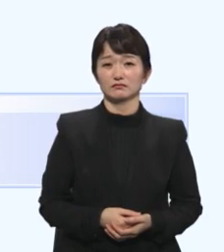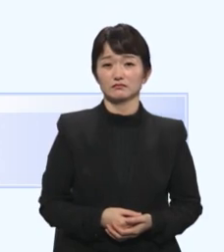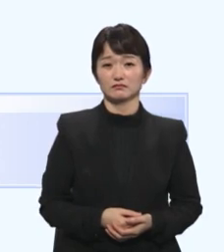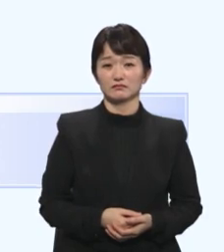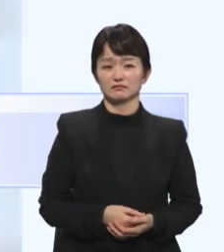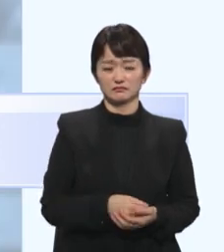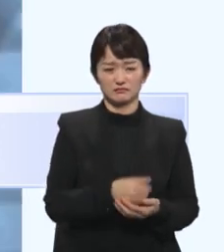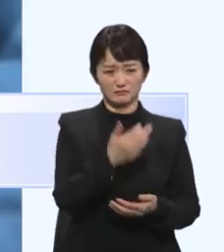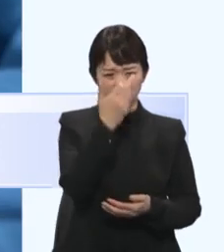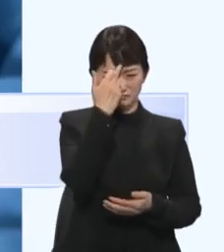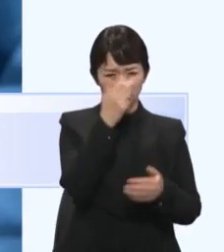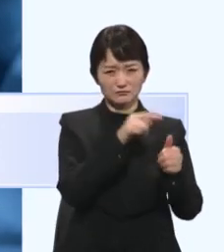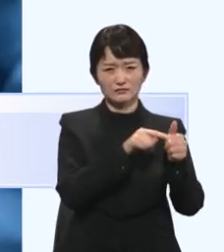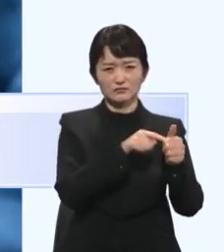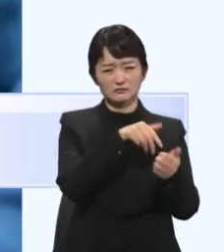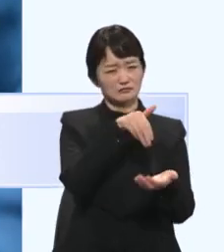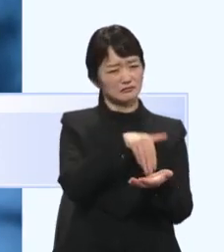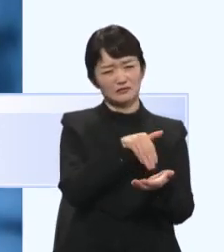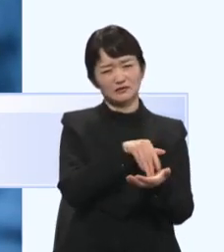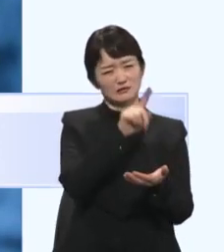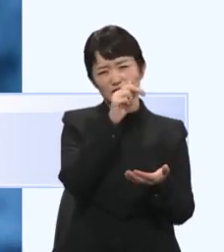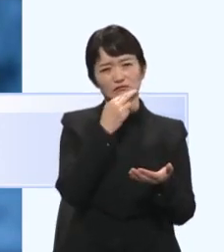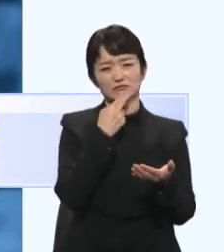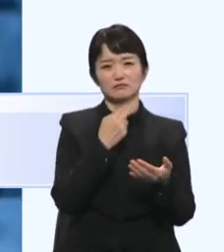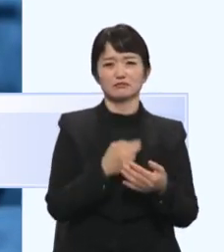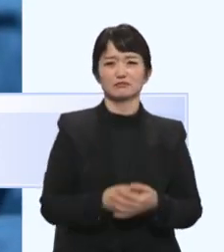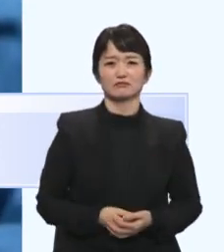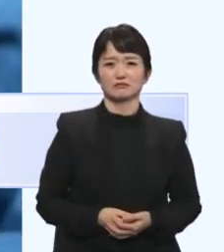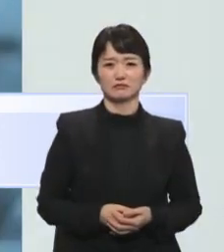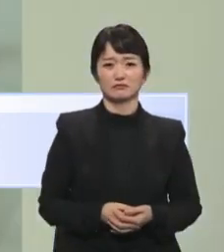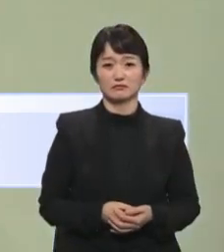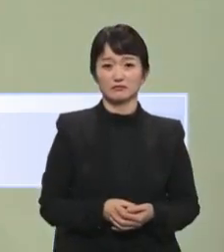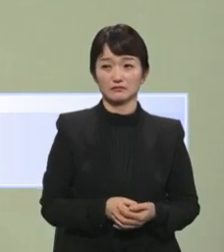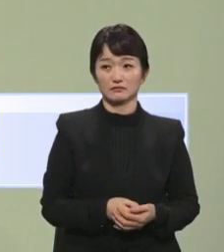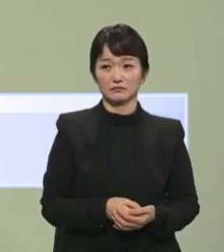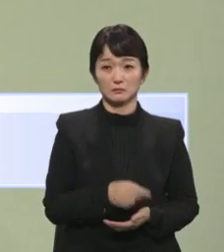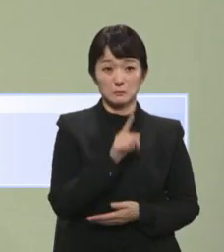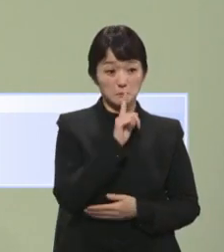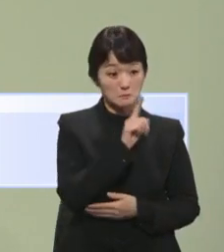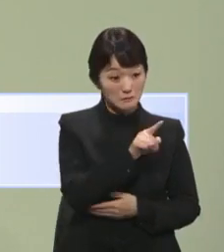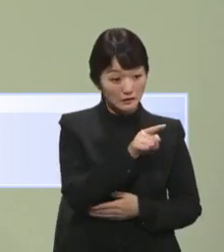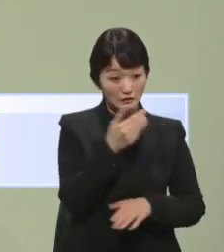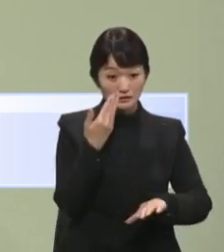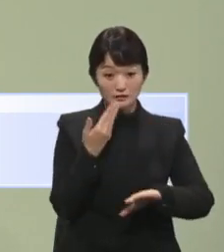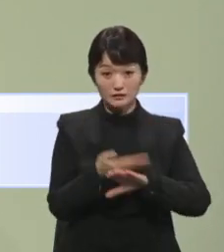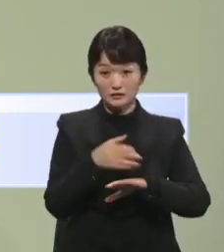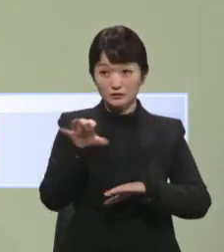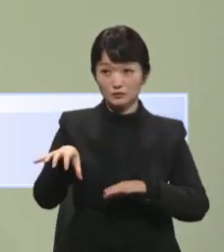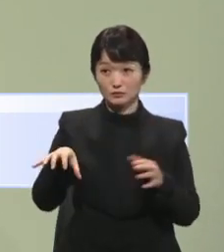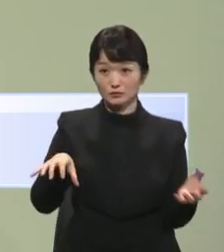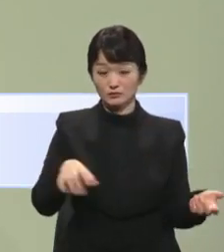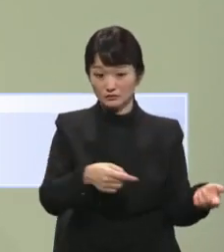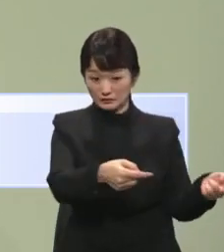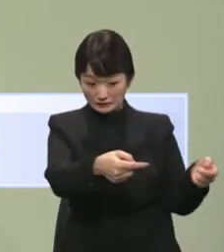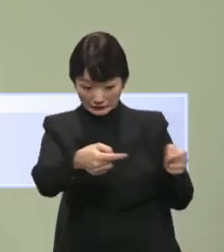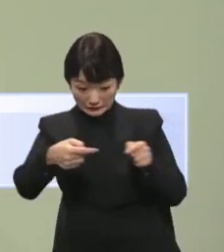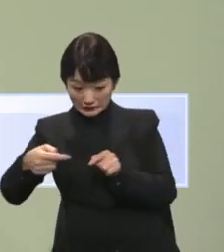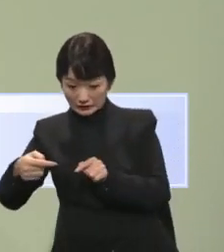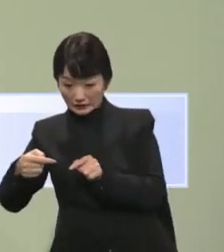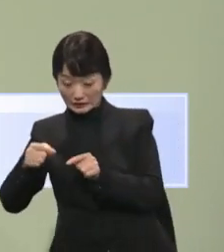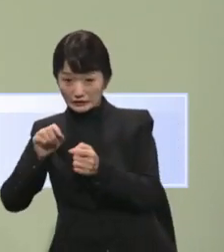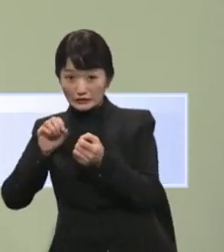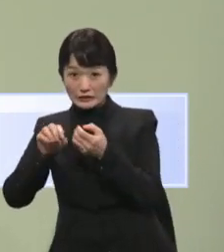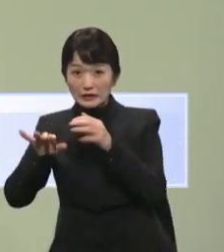생각이 없는듯한 모습이고요 그니까 이런 바람들을 뭐 다른 콘서트에서도 하셨을까 봐 저는 지금 약간 두려운